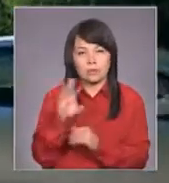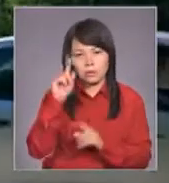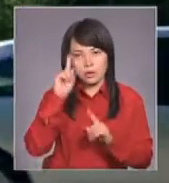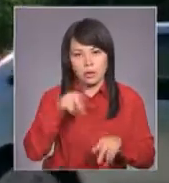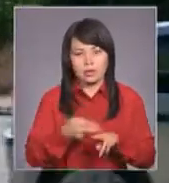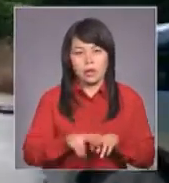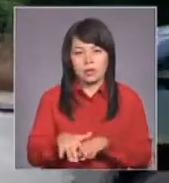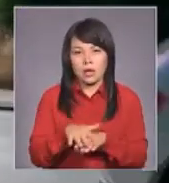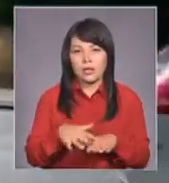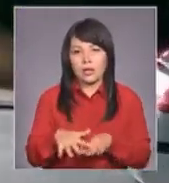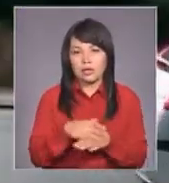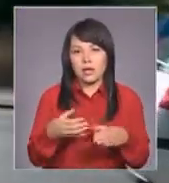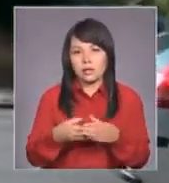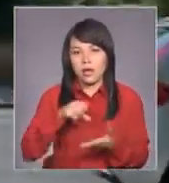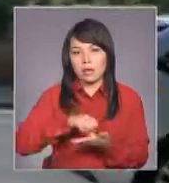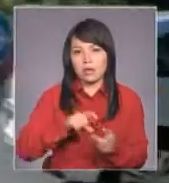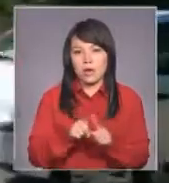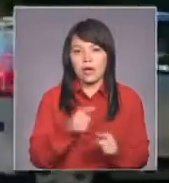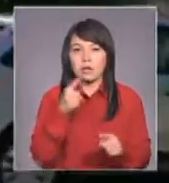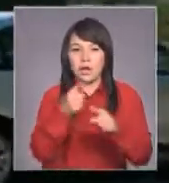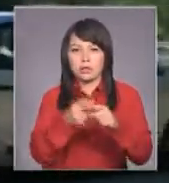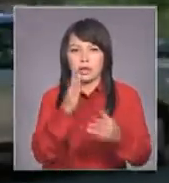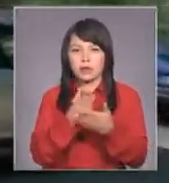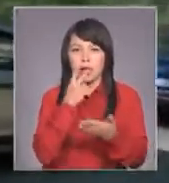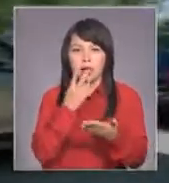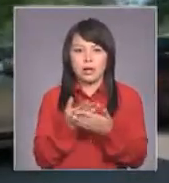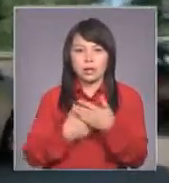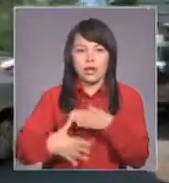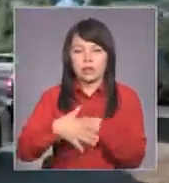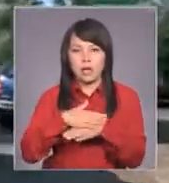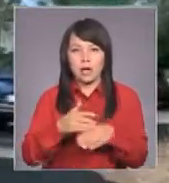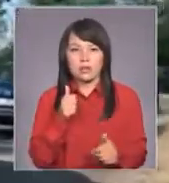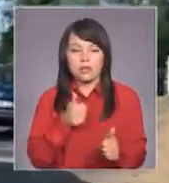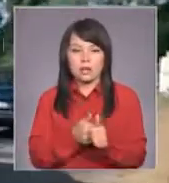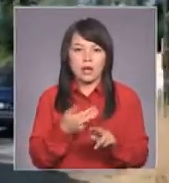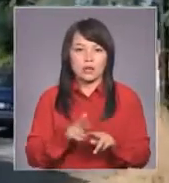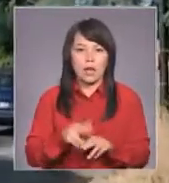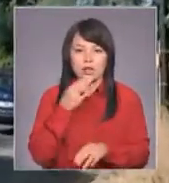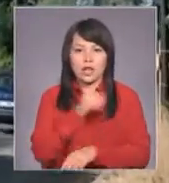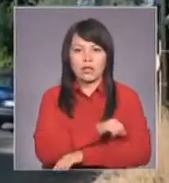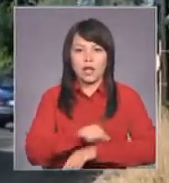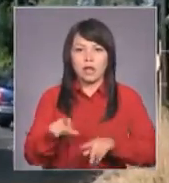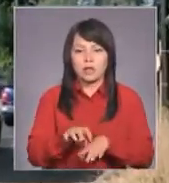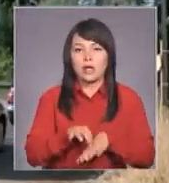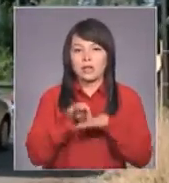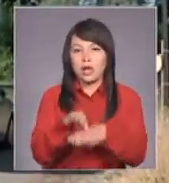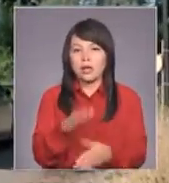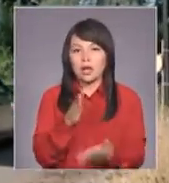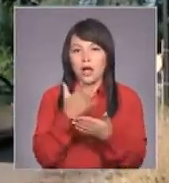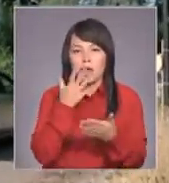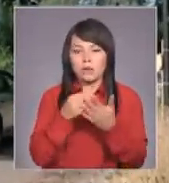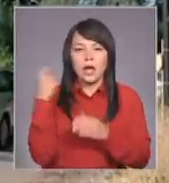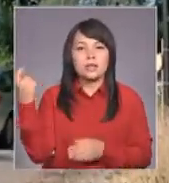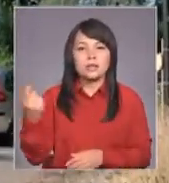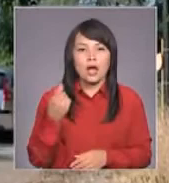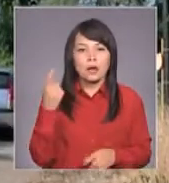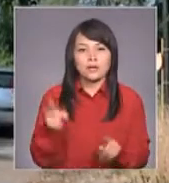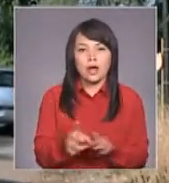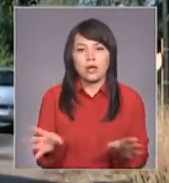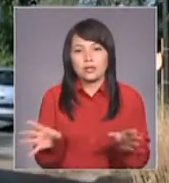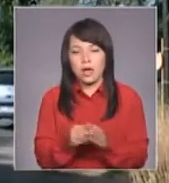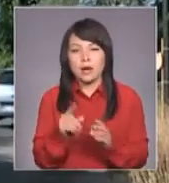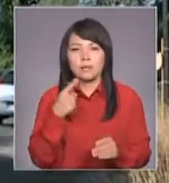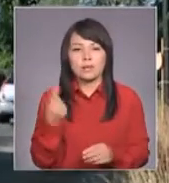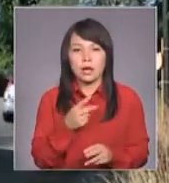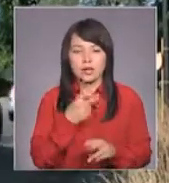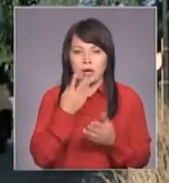Бұл мәлімдемеден соң мәселе оң шешімін тапқан жоқ. Кезек Германия шекарасына дейін жетті. Эльзасталь шаруашылық өндірушілері бірден 6 жол